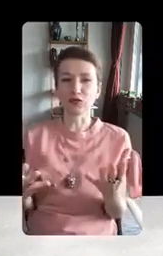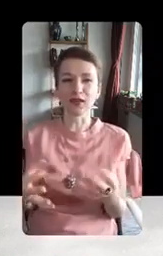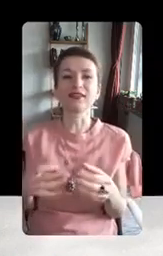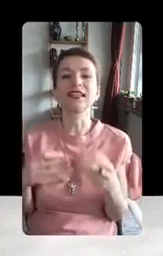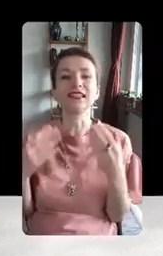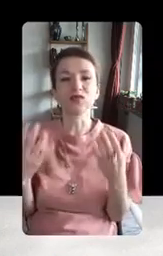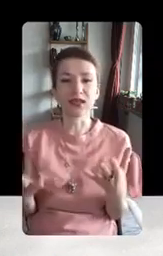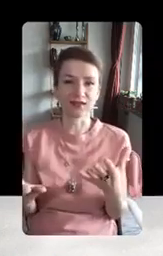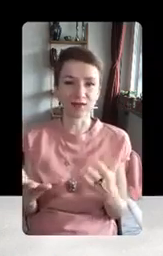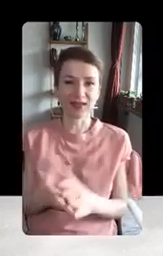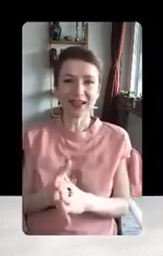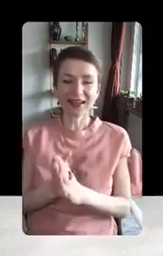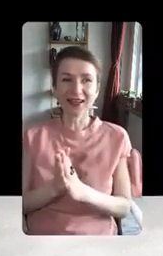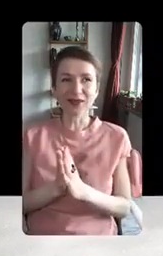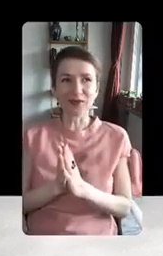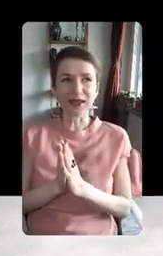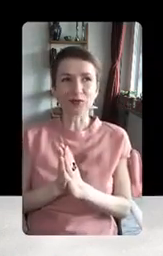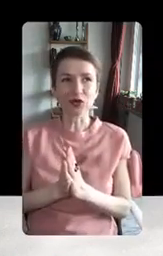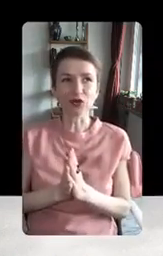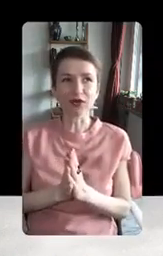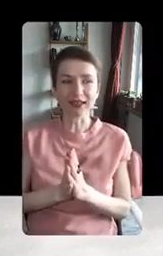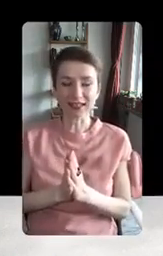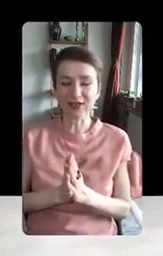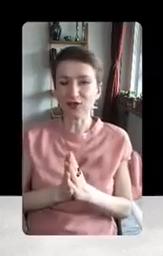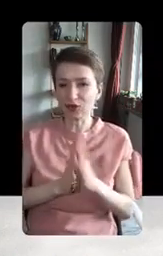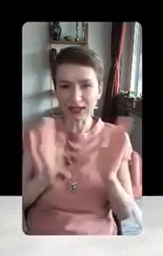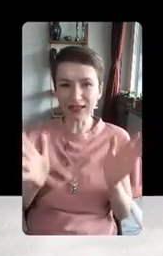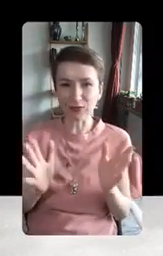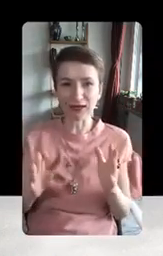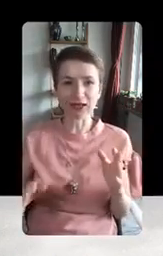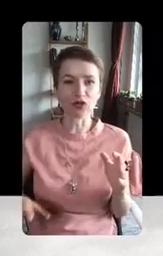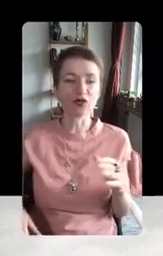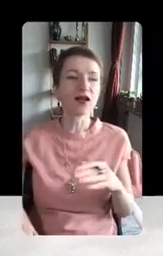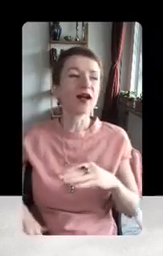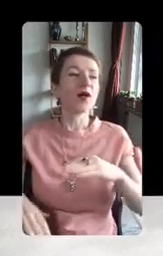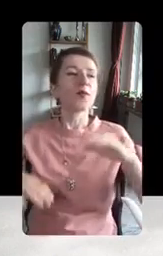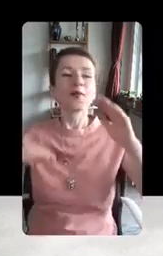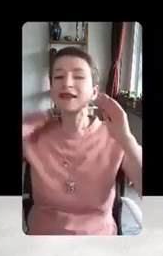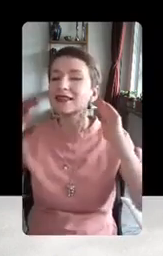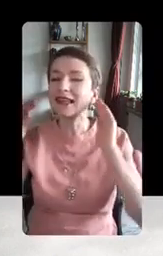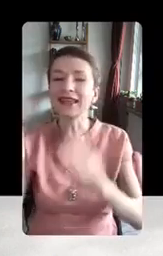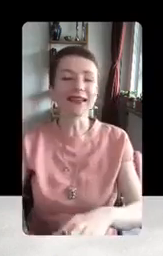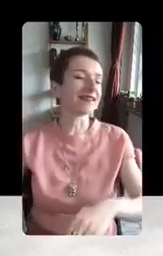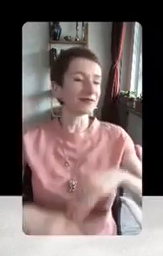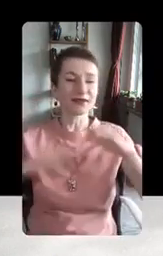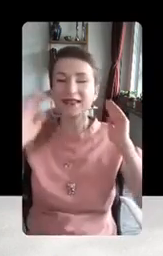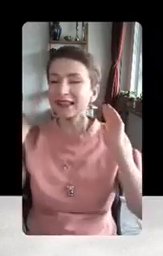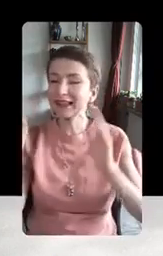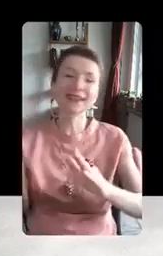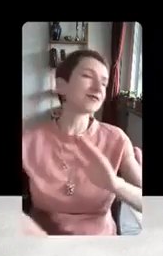любовью, которая была в этой семье. Потому что рассказывают, что дядя был готов